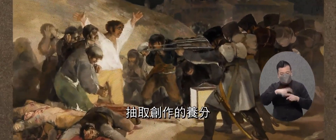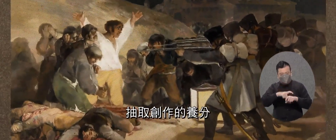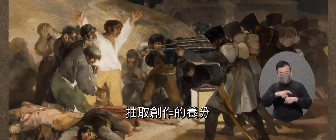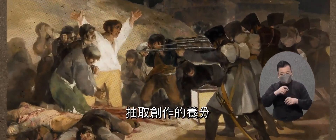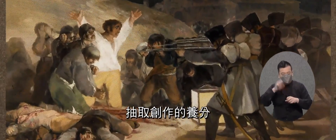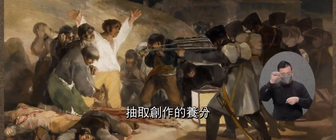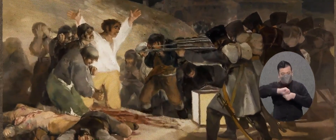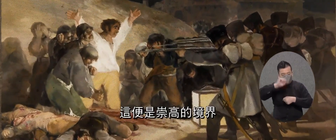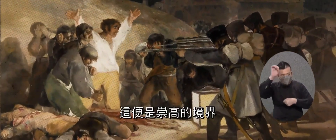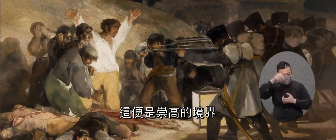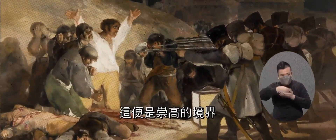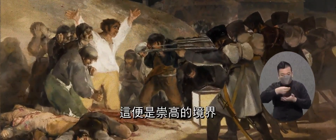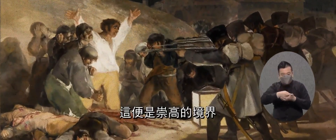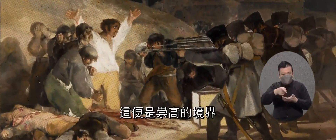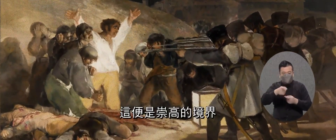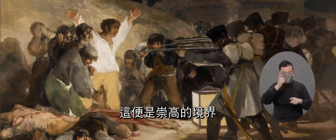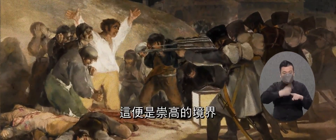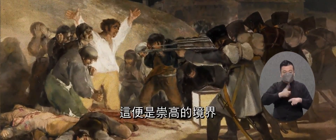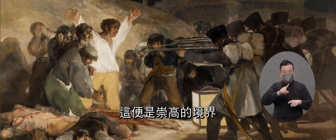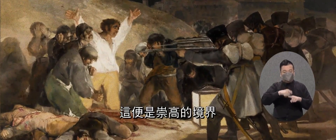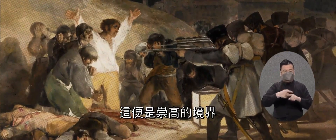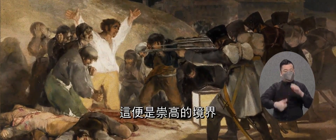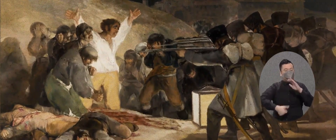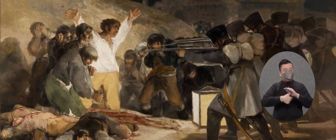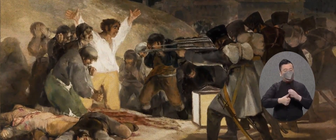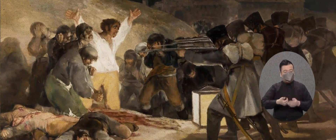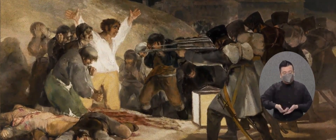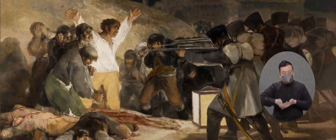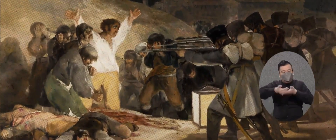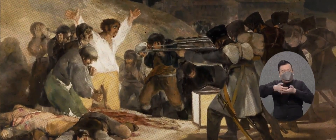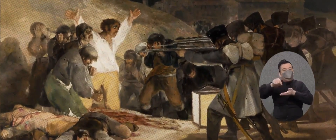创作的养分，这一些就是崇高的境界了。